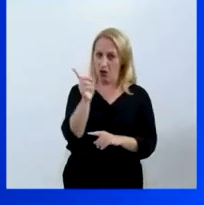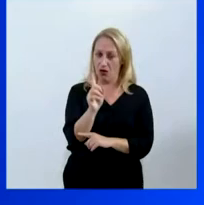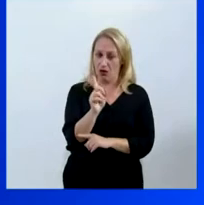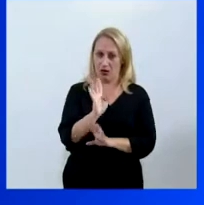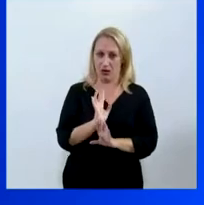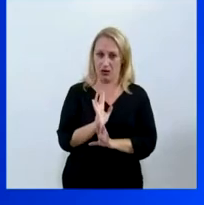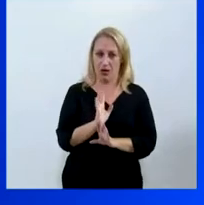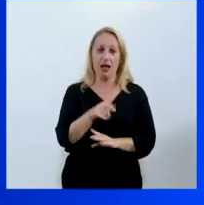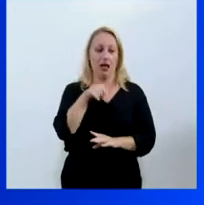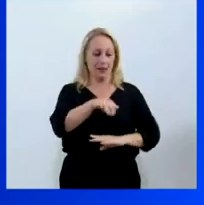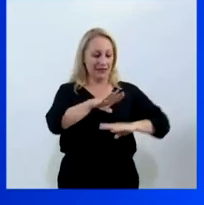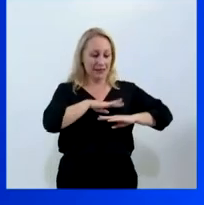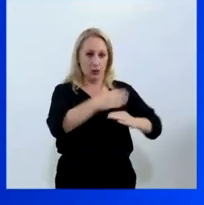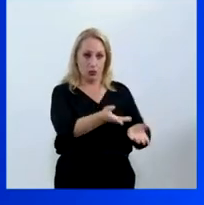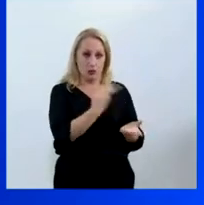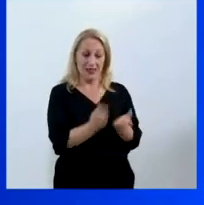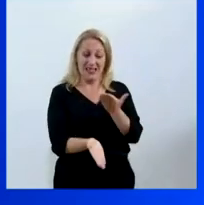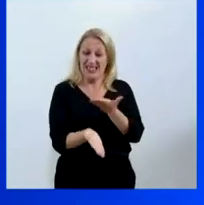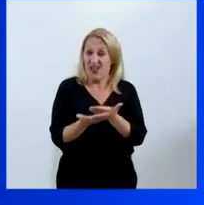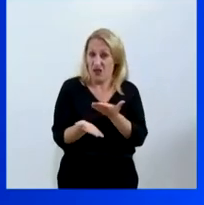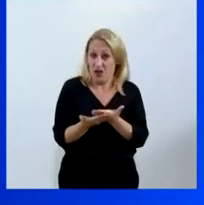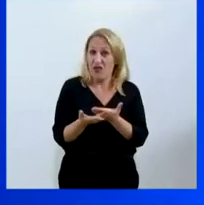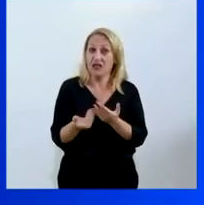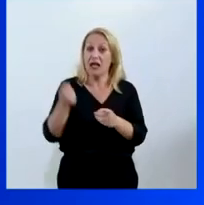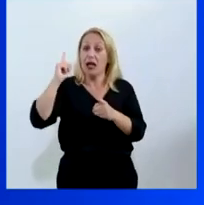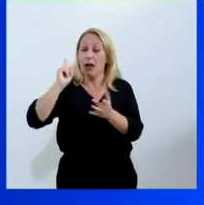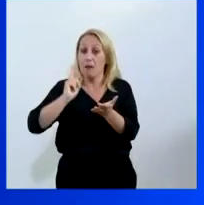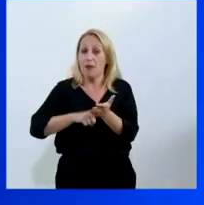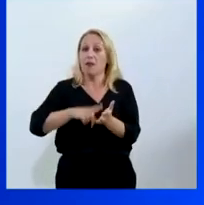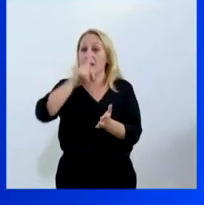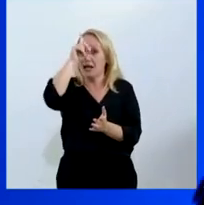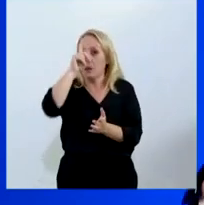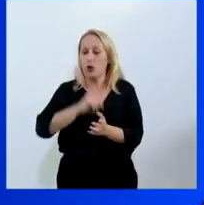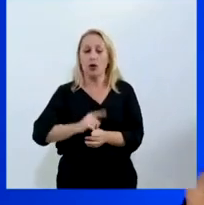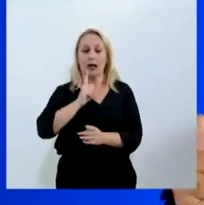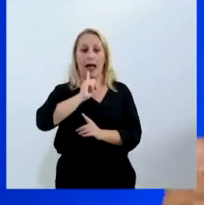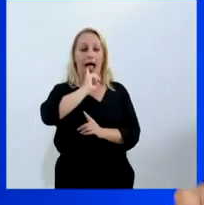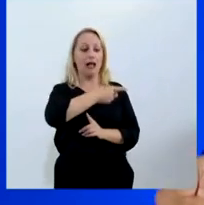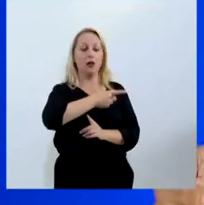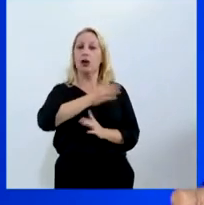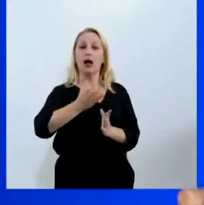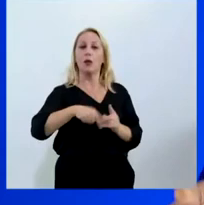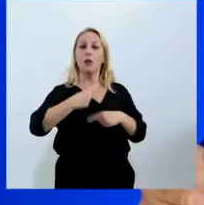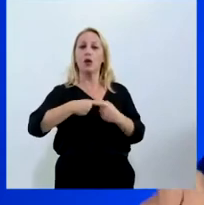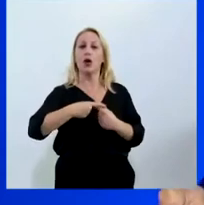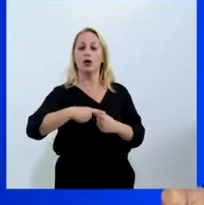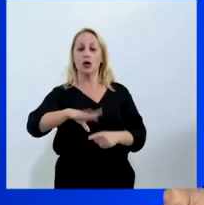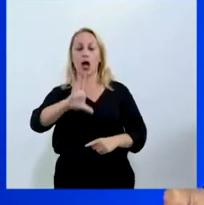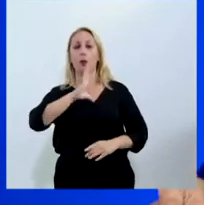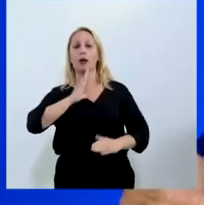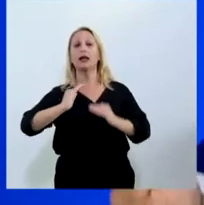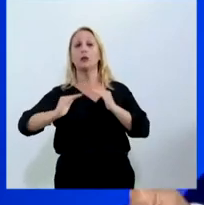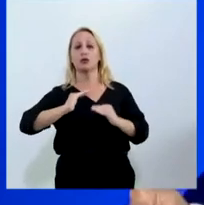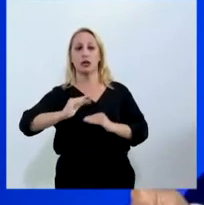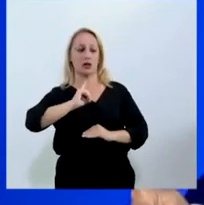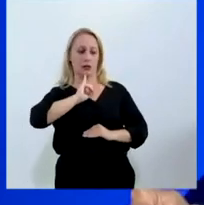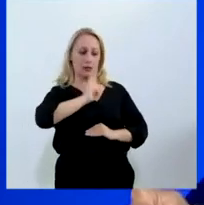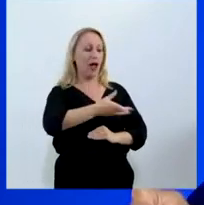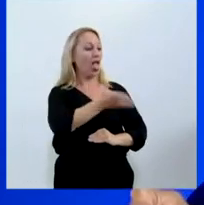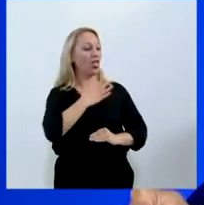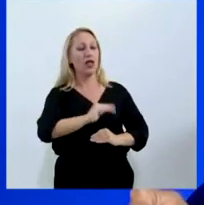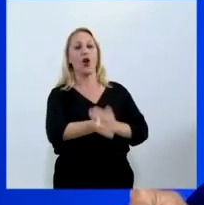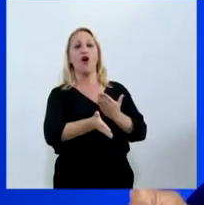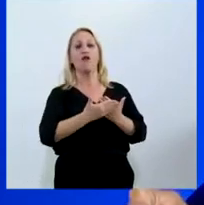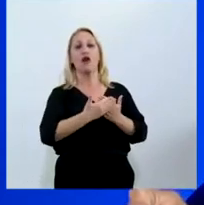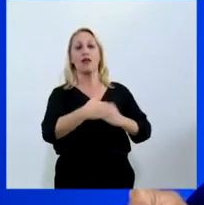Ο στρατός, για να κινητοποιηθεί, πρέπει να έχει την σαφή εντολή της πολιτικής προστασίας ότι χρειάζεται δυνάμεις, οι